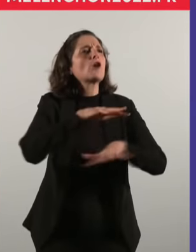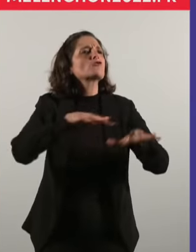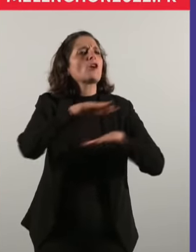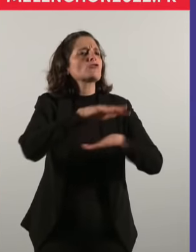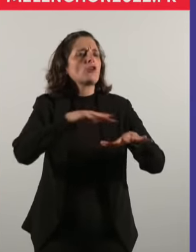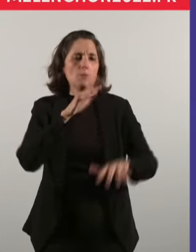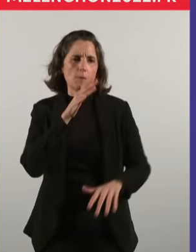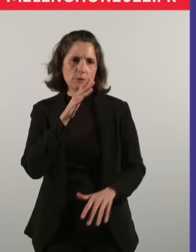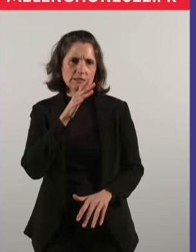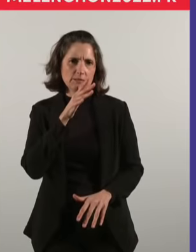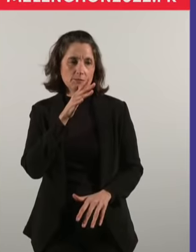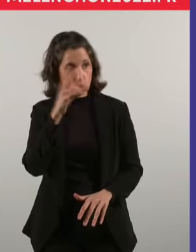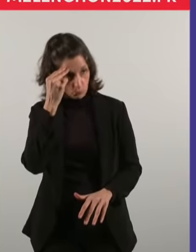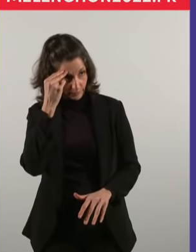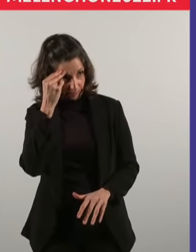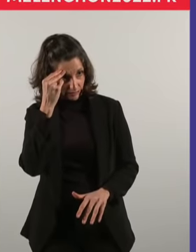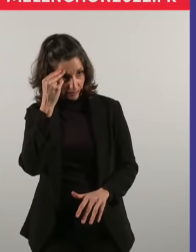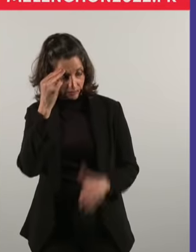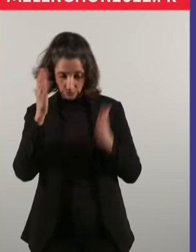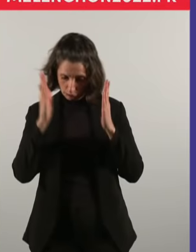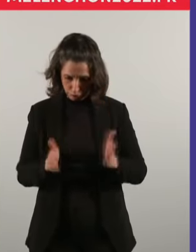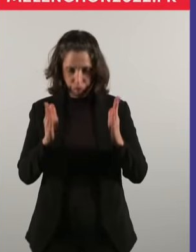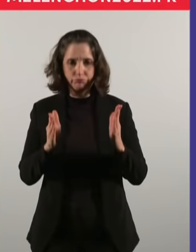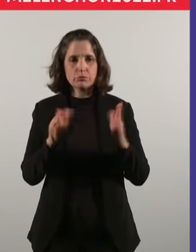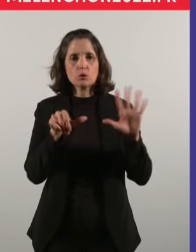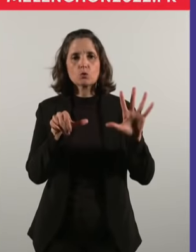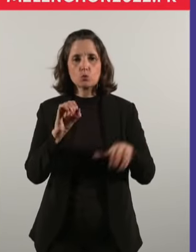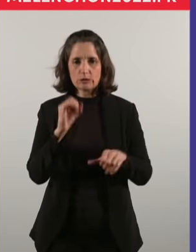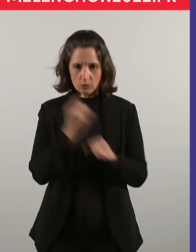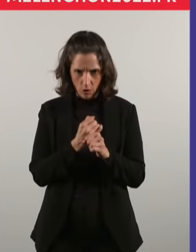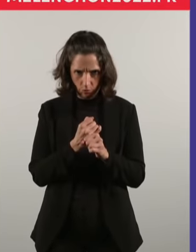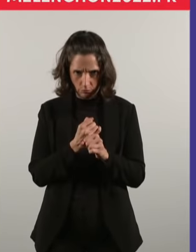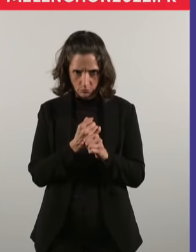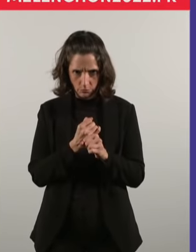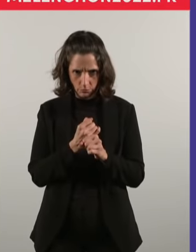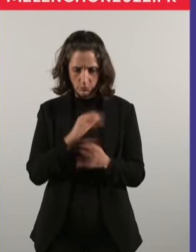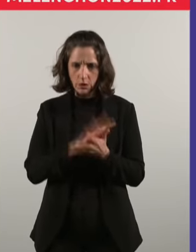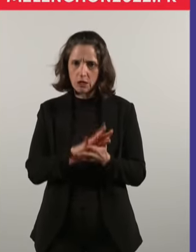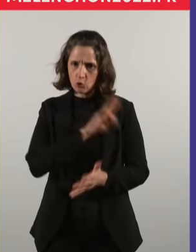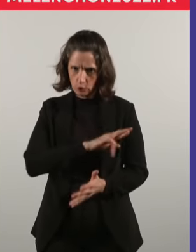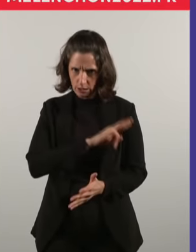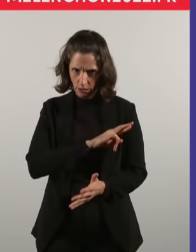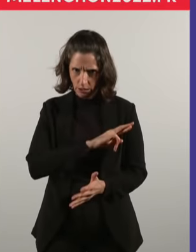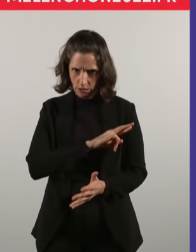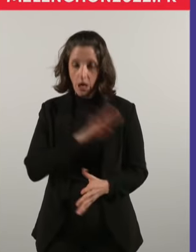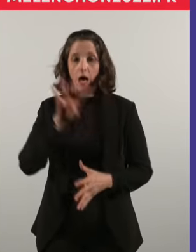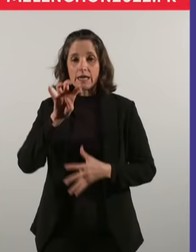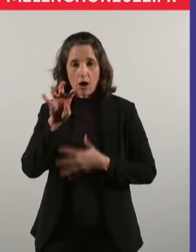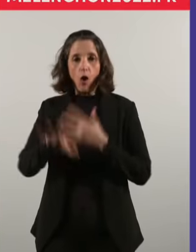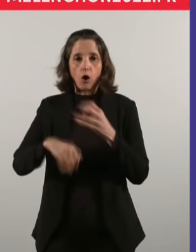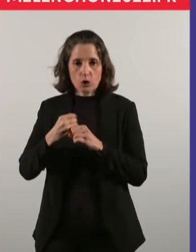sera 60 ans et 40 annuités. Et je vais vous dire pourquoi.